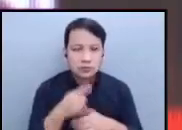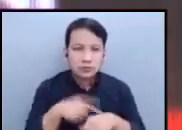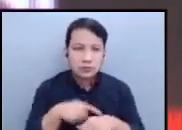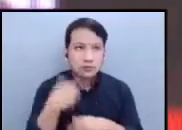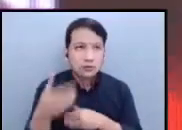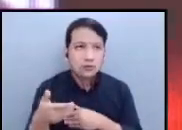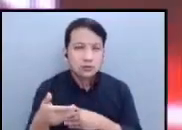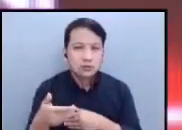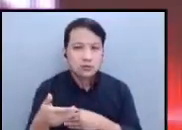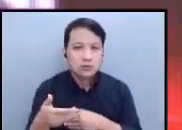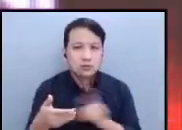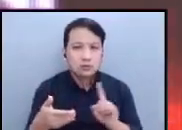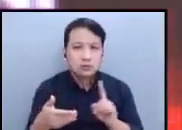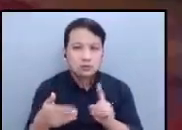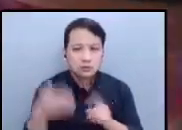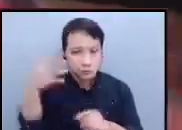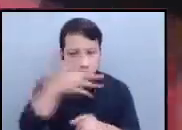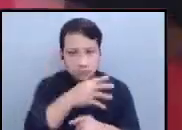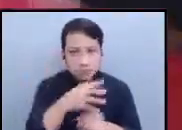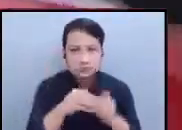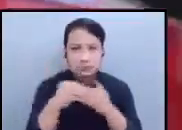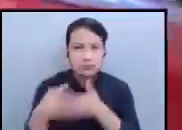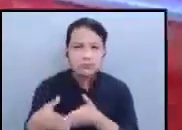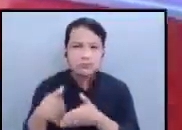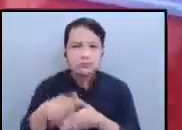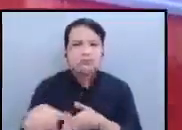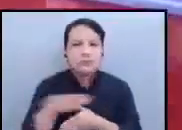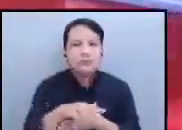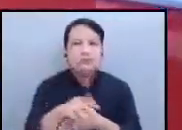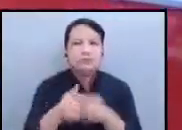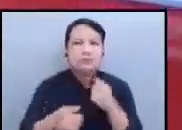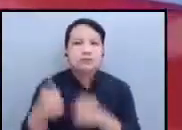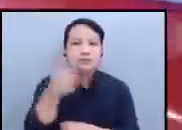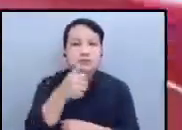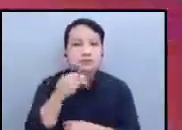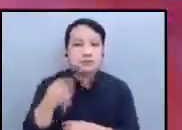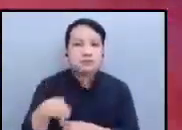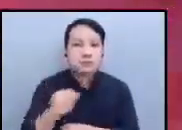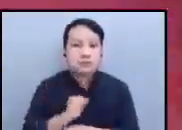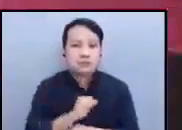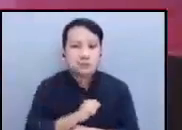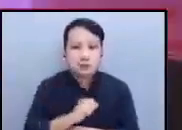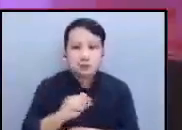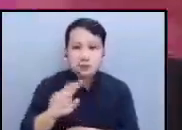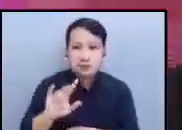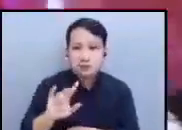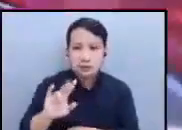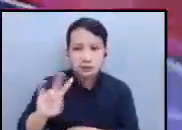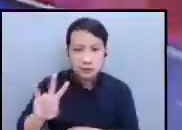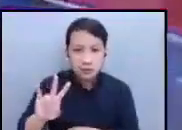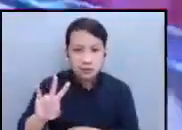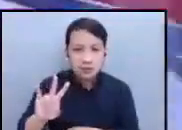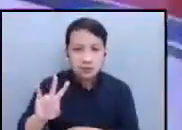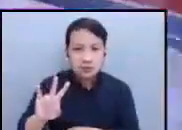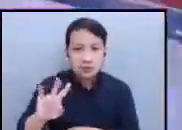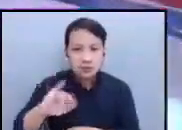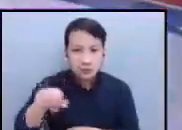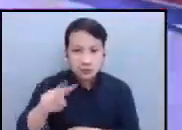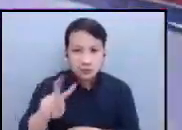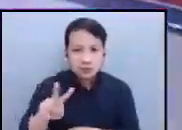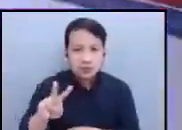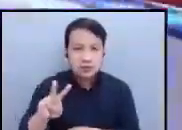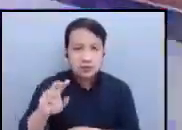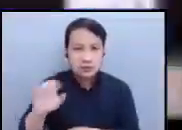generation of citizens and leaders. Kapag naman muli maloklok sa Senado si JV Ejercito, nais niyang tiyakin na ipapatupad